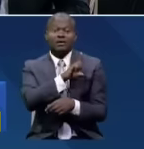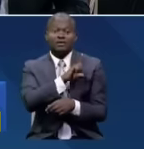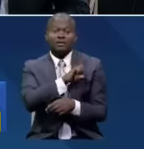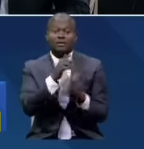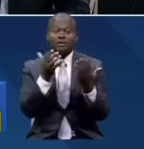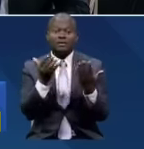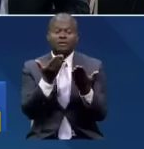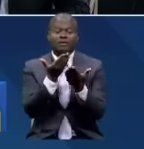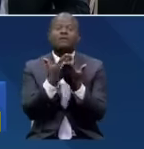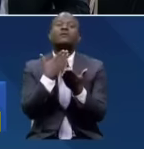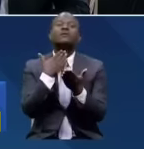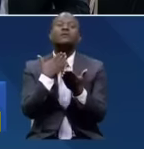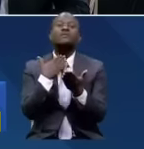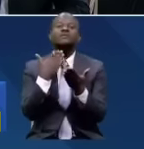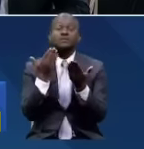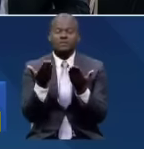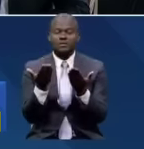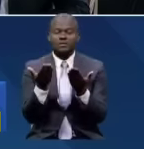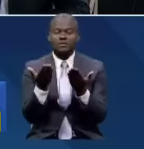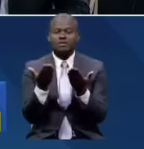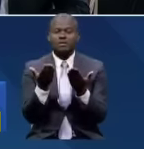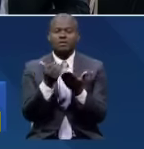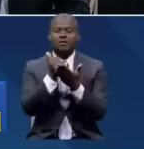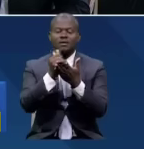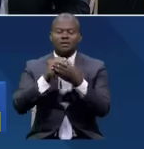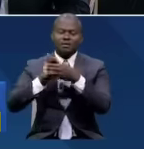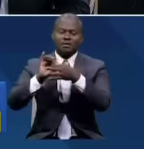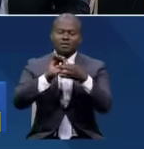n'abagushije amazu burundu, bikaba byabasha kwihutishwa.